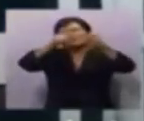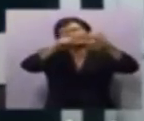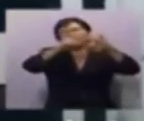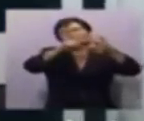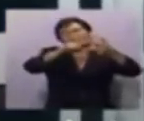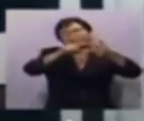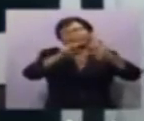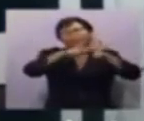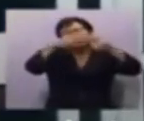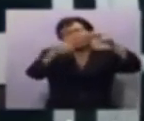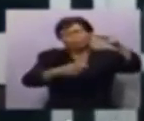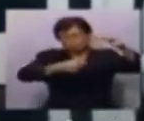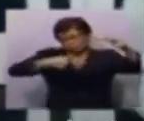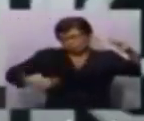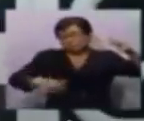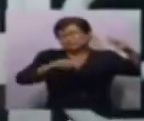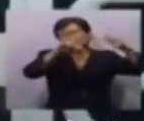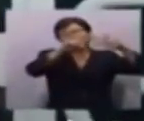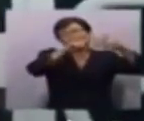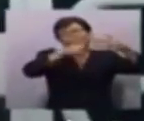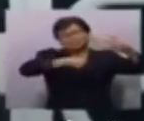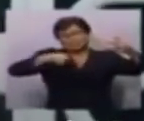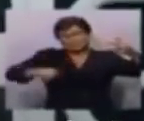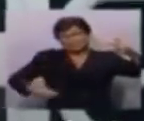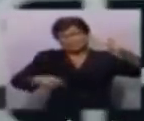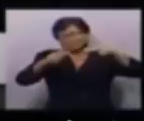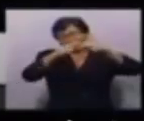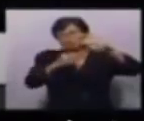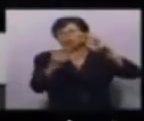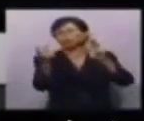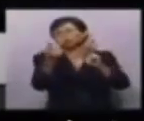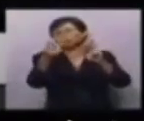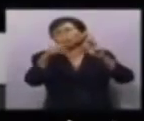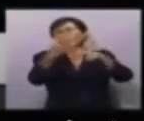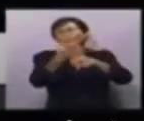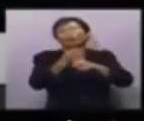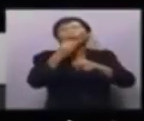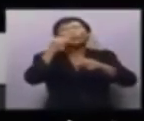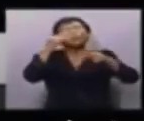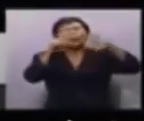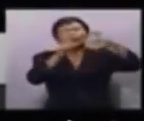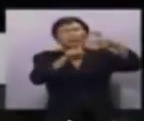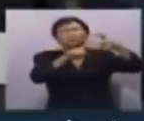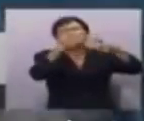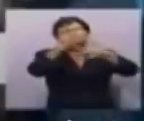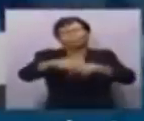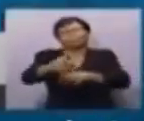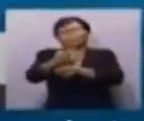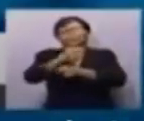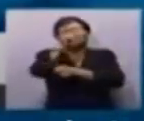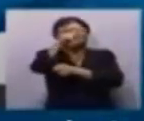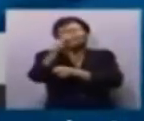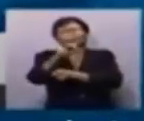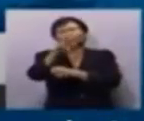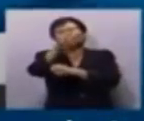perak. Penerjun China Si Yaji dan Lin Shanula membawa pulang gangsa selepas mengumpul